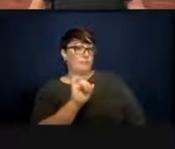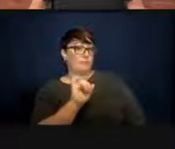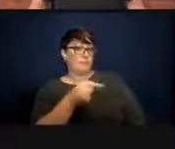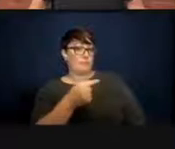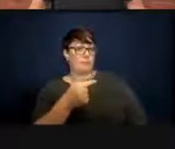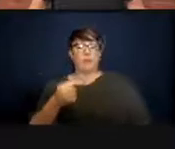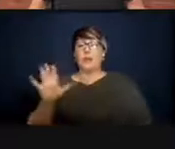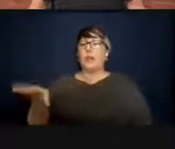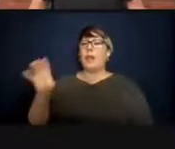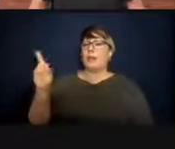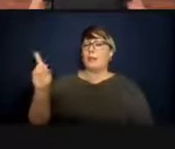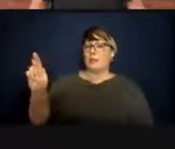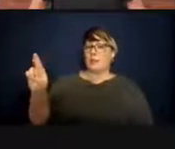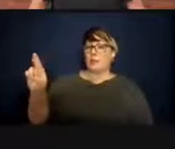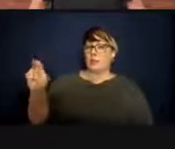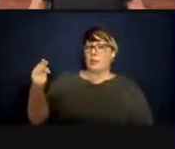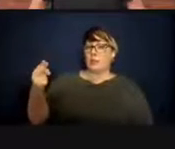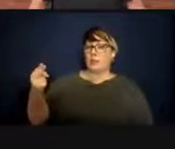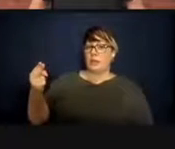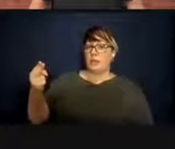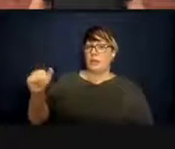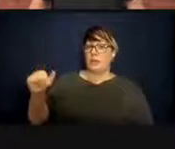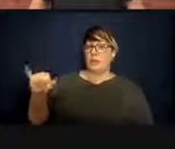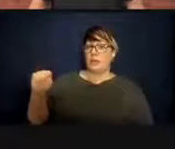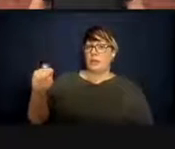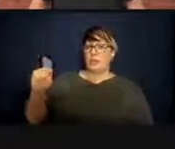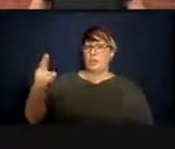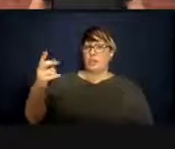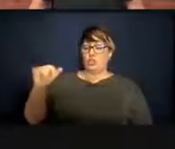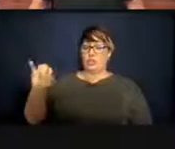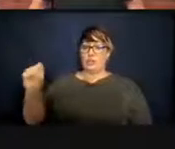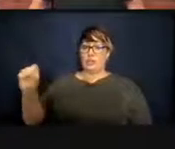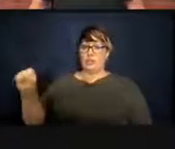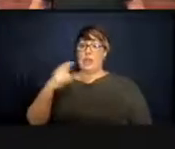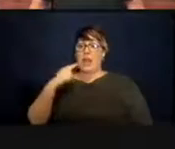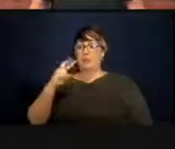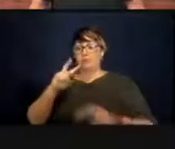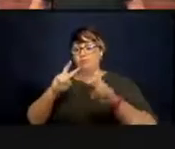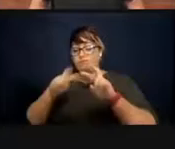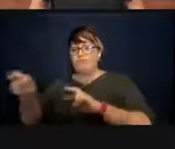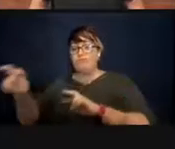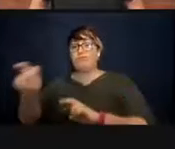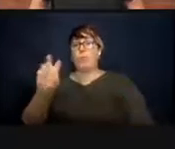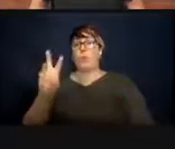كريغ. دكتور هيجينغز، لدي الفرصة لأثني